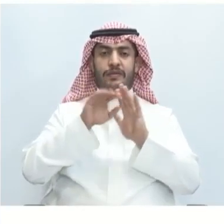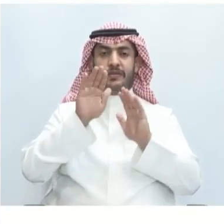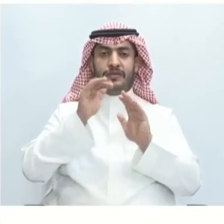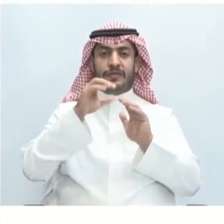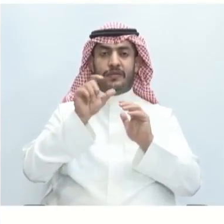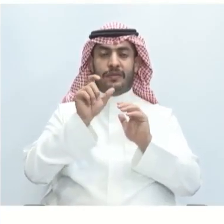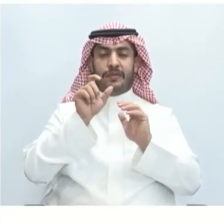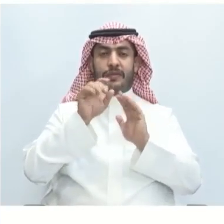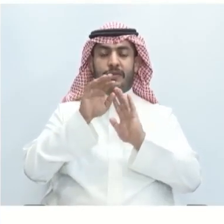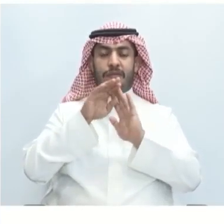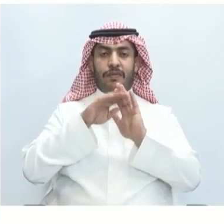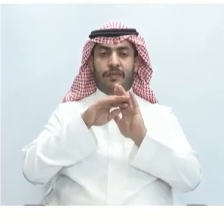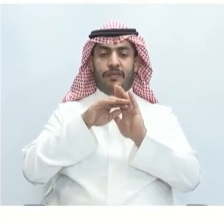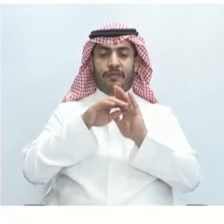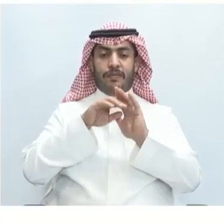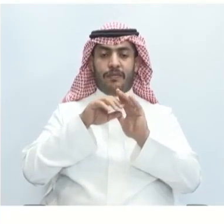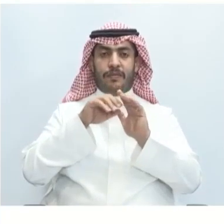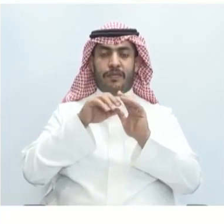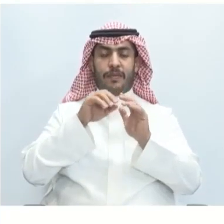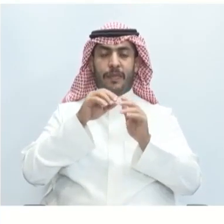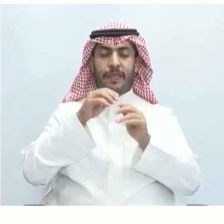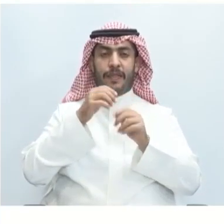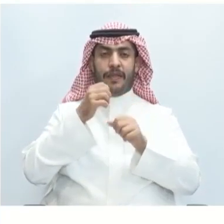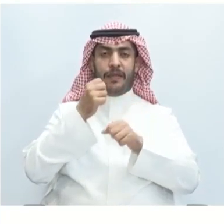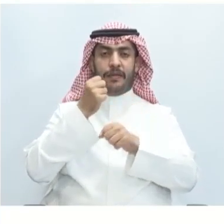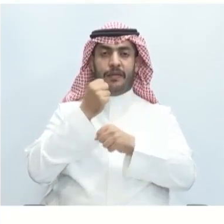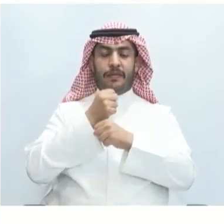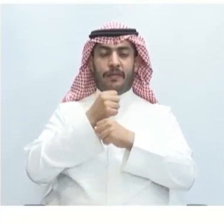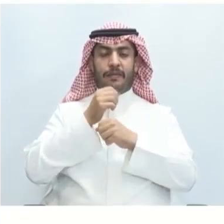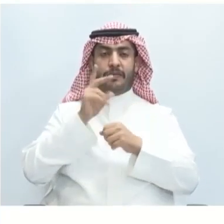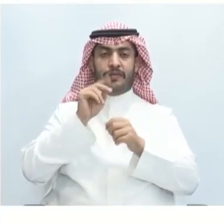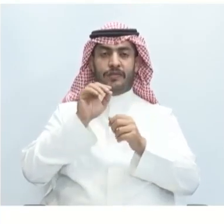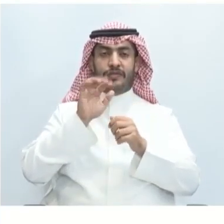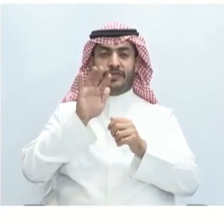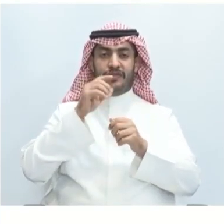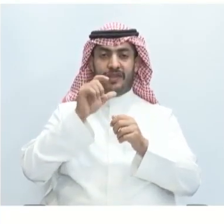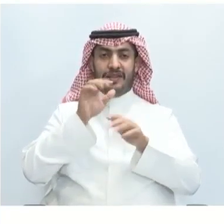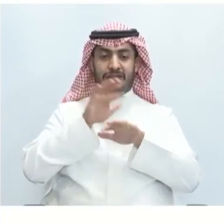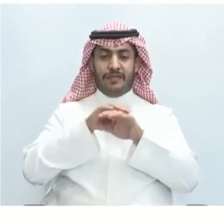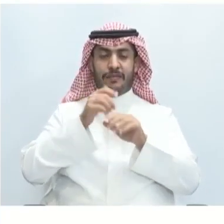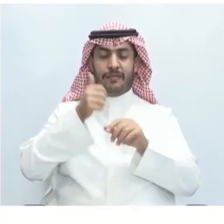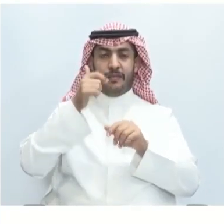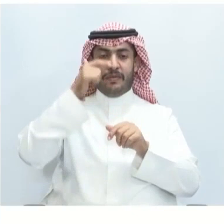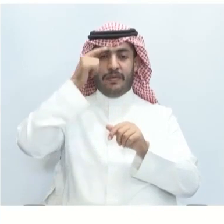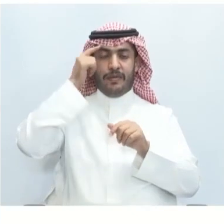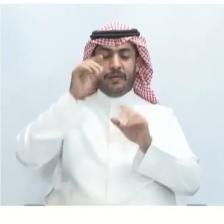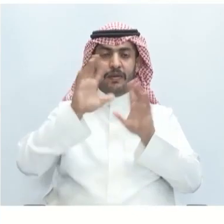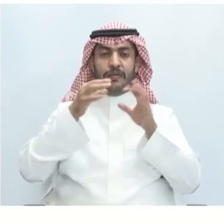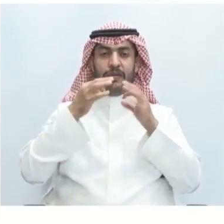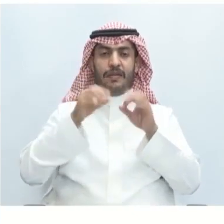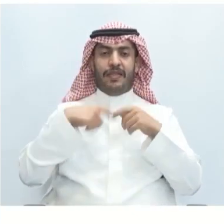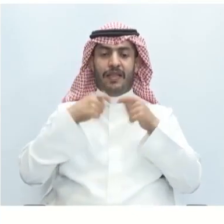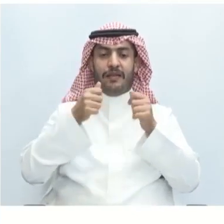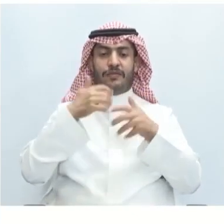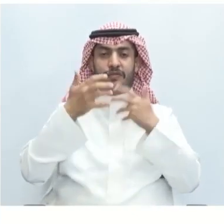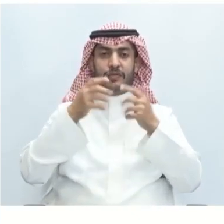لدينا مصدرين من الايرادات عمليه الرحلات وكذلك الشحن فضلا ان لدينا اجمالي تكاليف